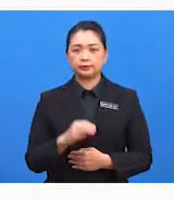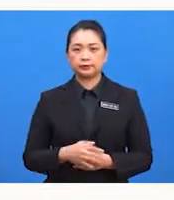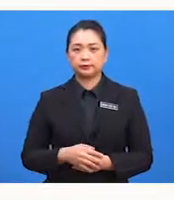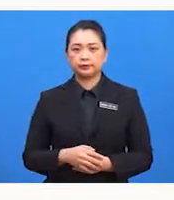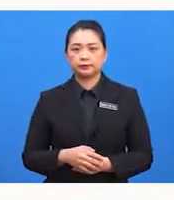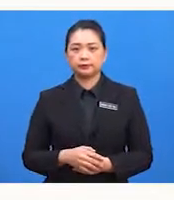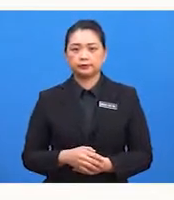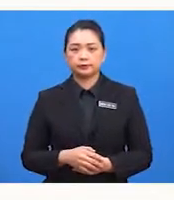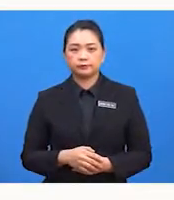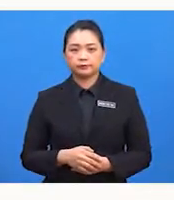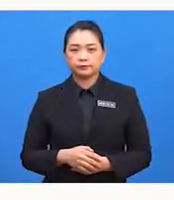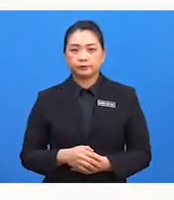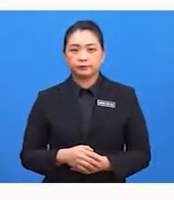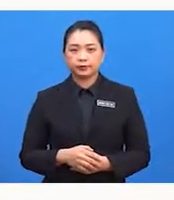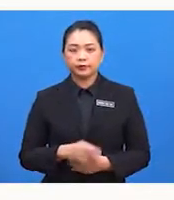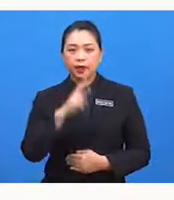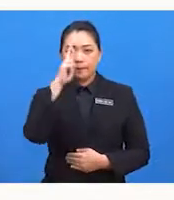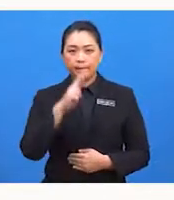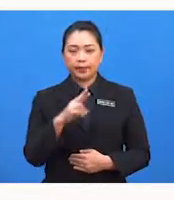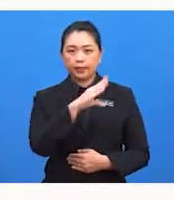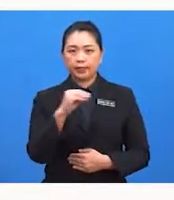merah dan hijau,